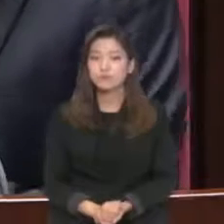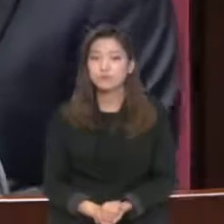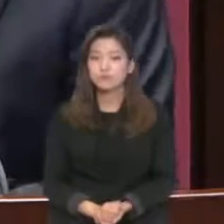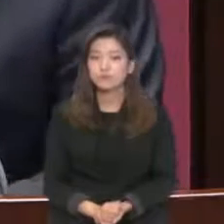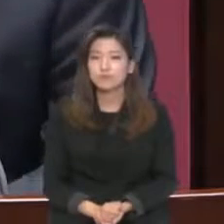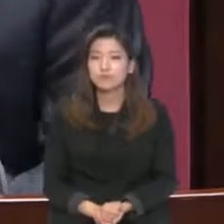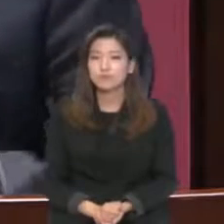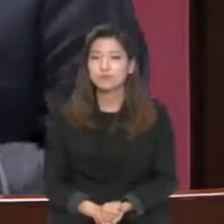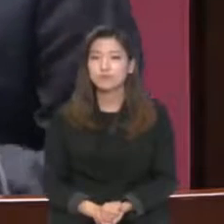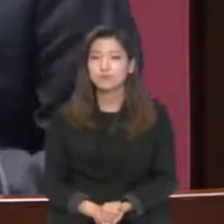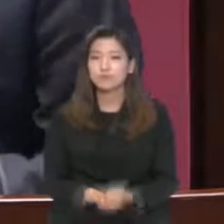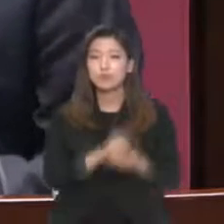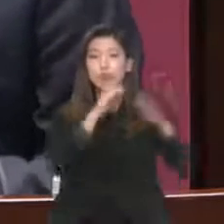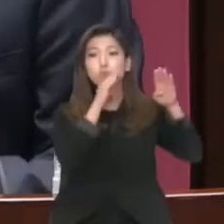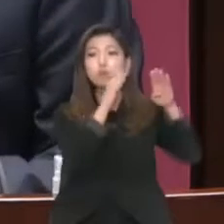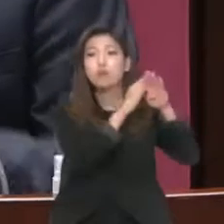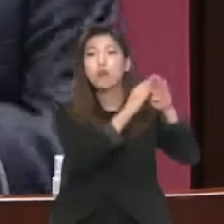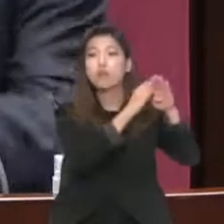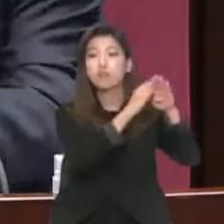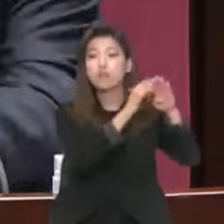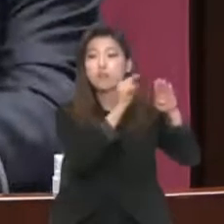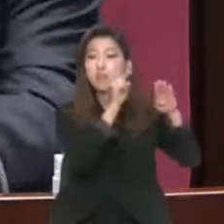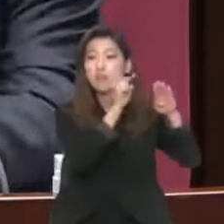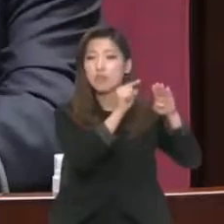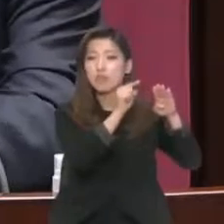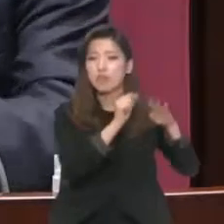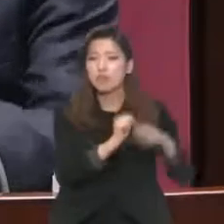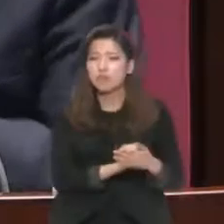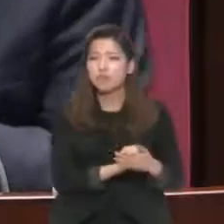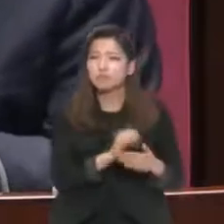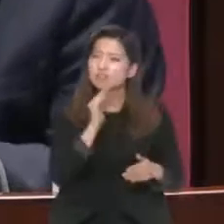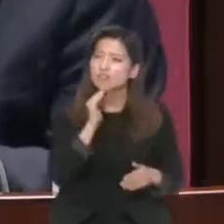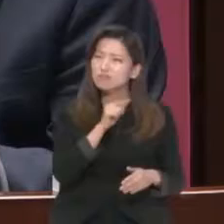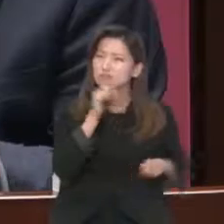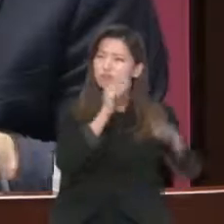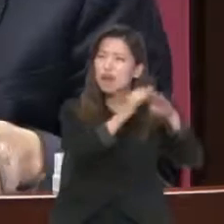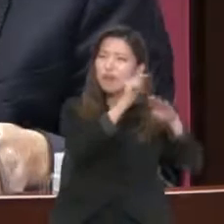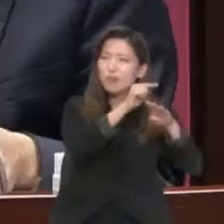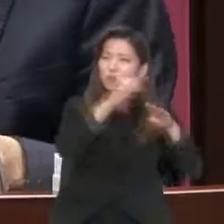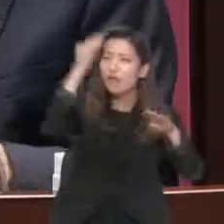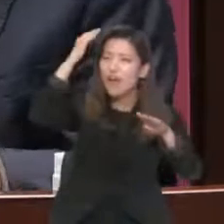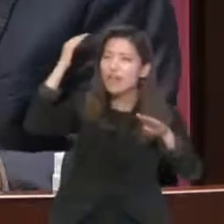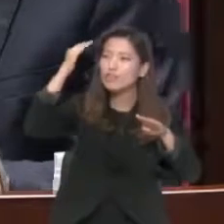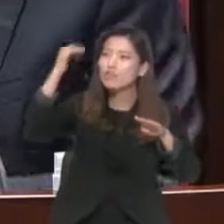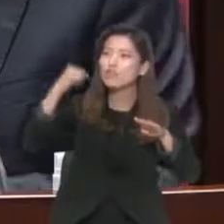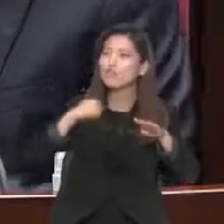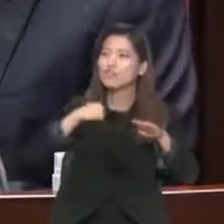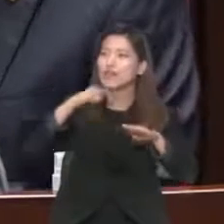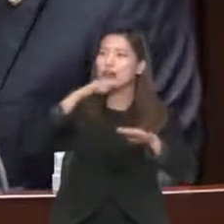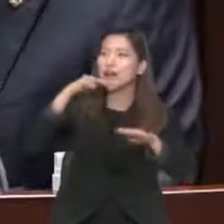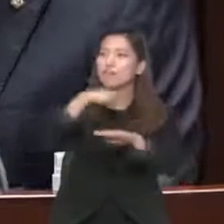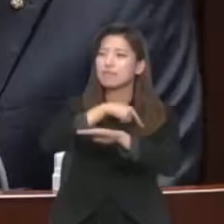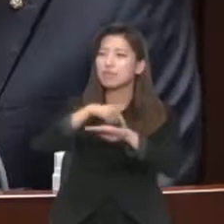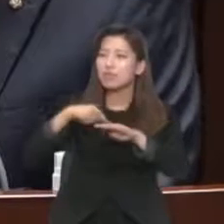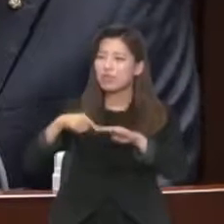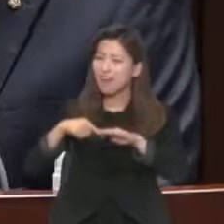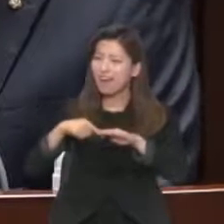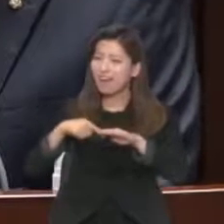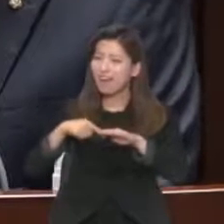장관님. 북한도 북한은 정말 우리를 한민족으로 보고 있다고 생각하십니까?